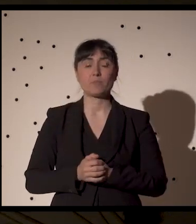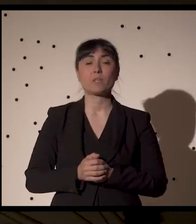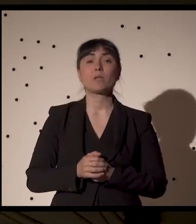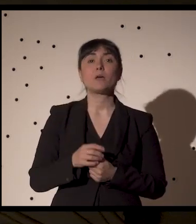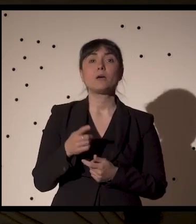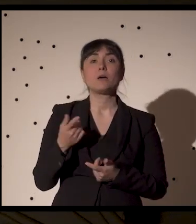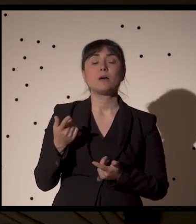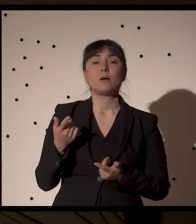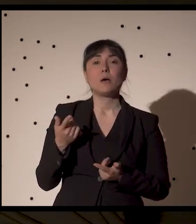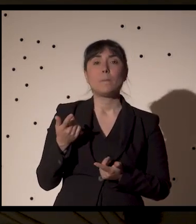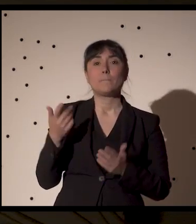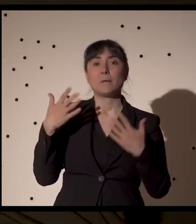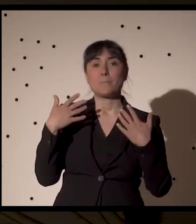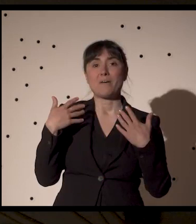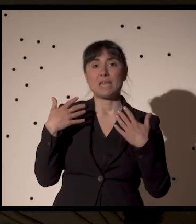saggio primaverile